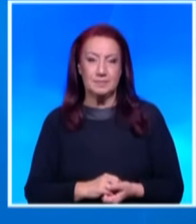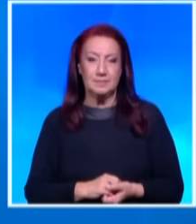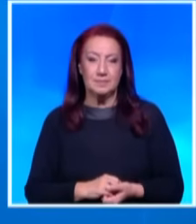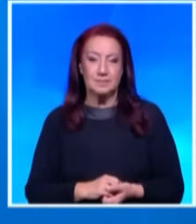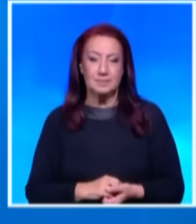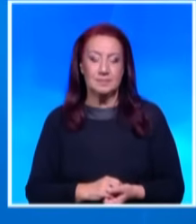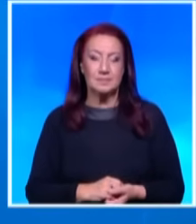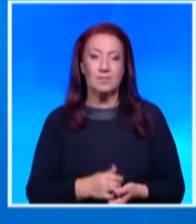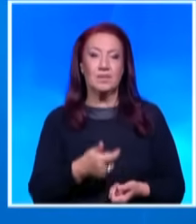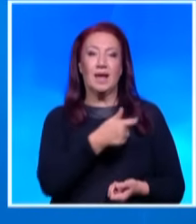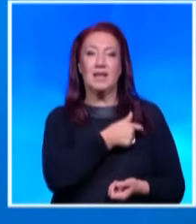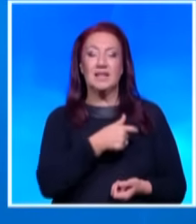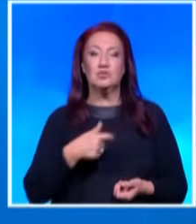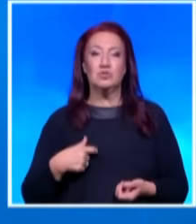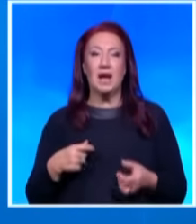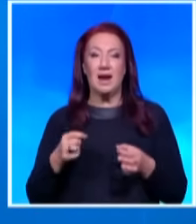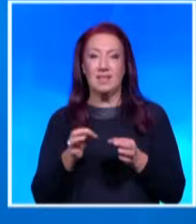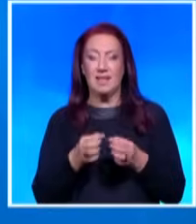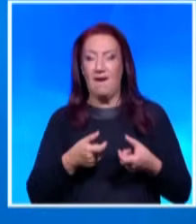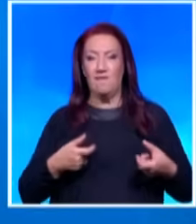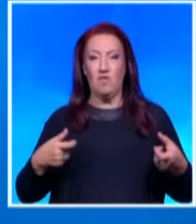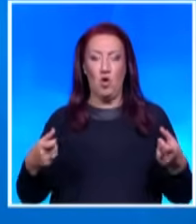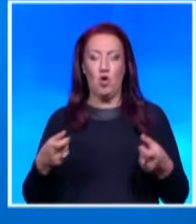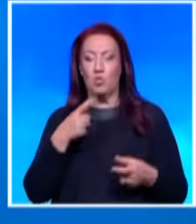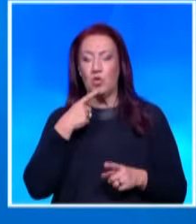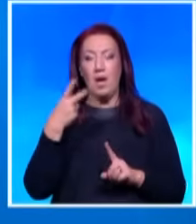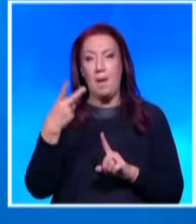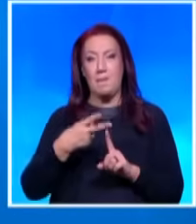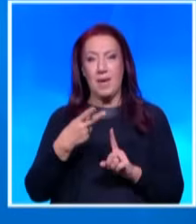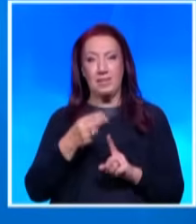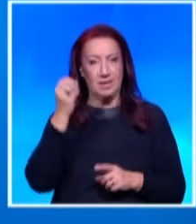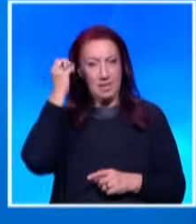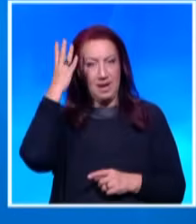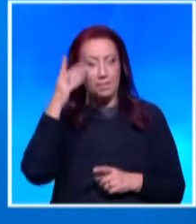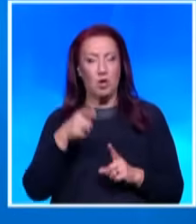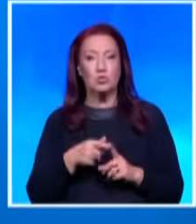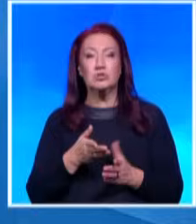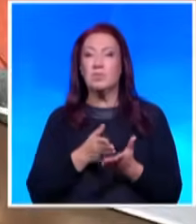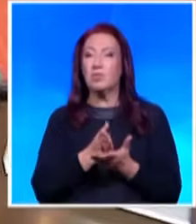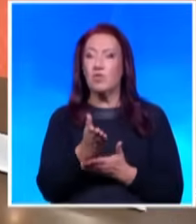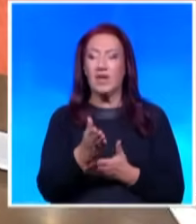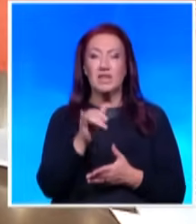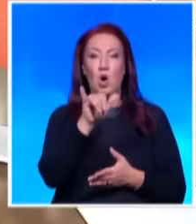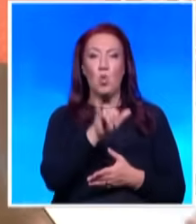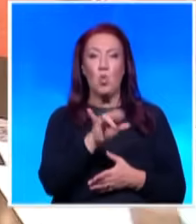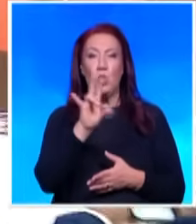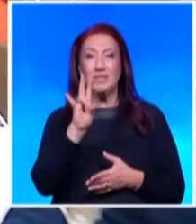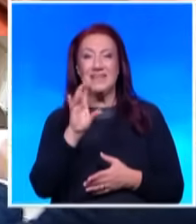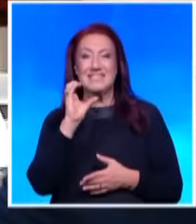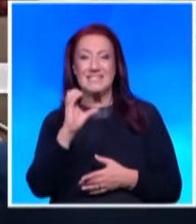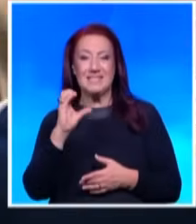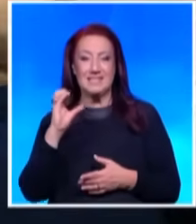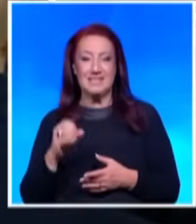Национален форум за медийна грамотност се проведе в Университета за национално и световно стопанство. По време на събитието беше